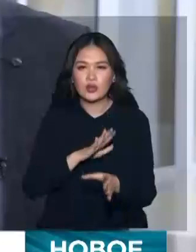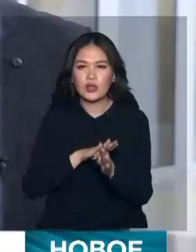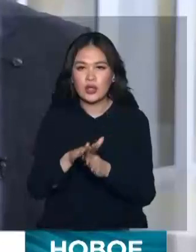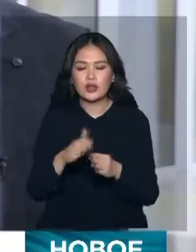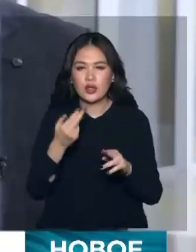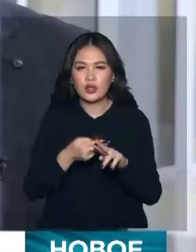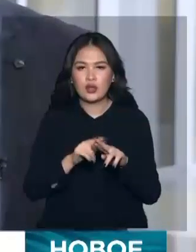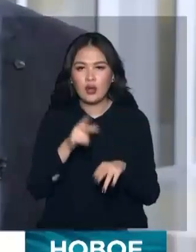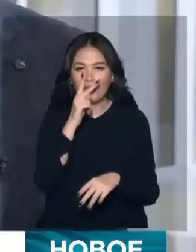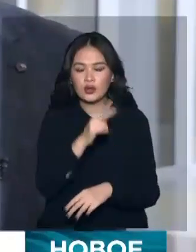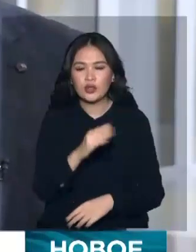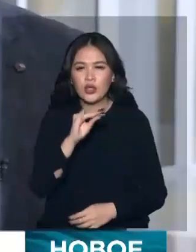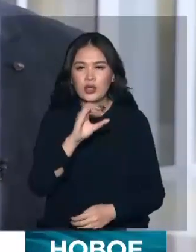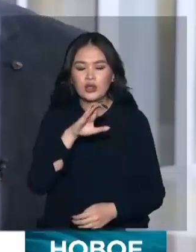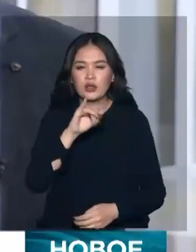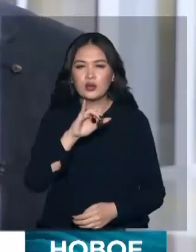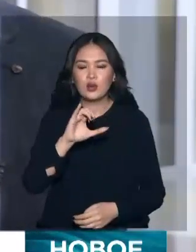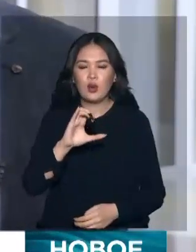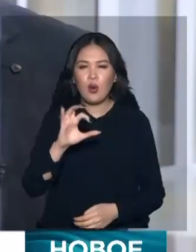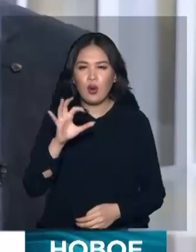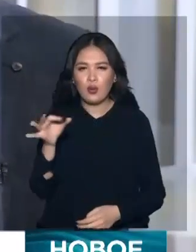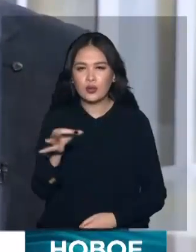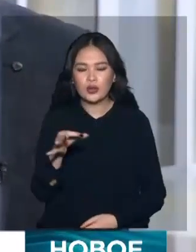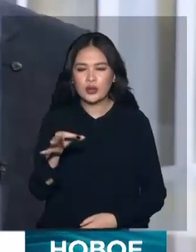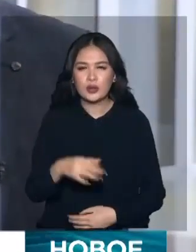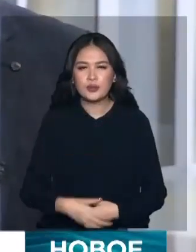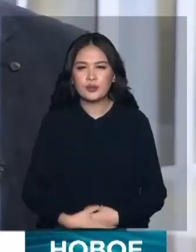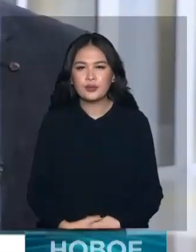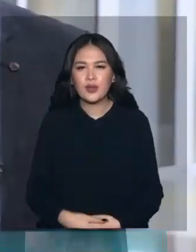сегодняшний день наблюдается в Житосускую области. Студия. Азат, спасибо вам.